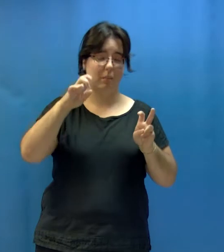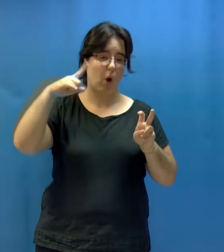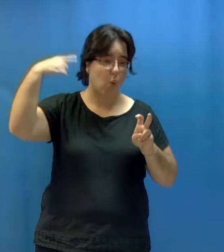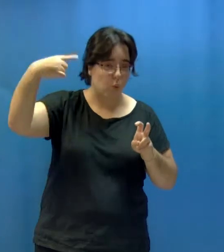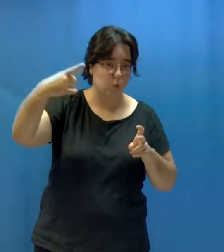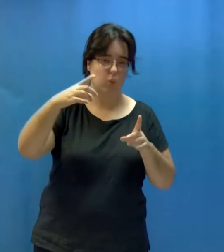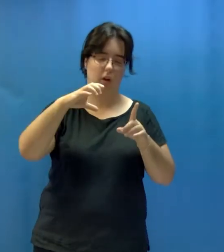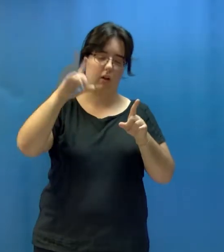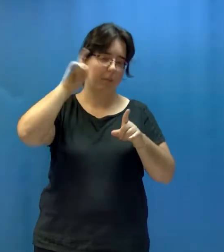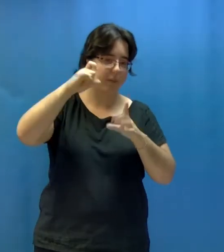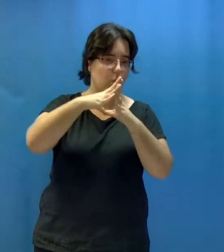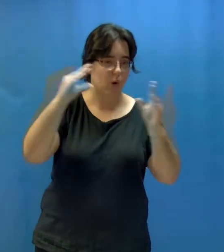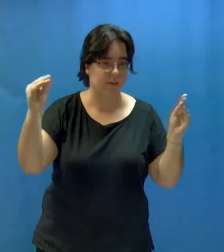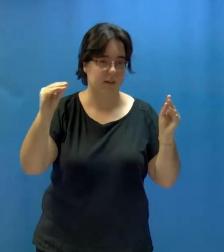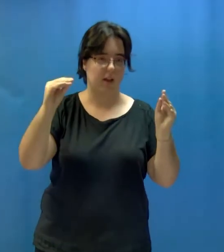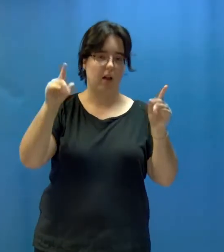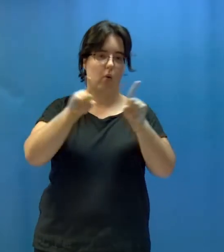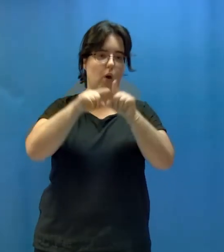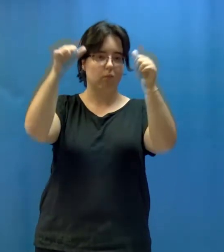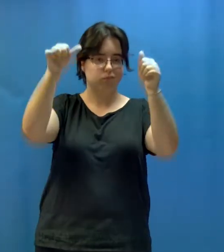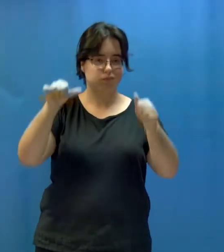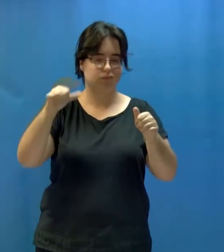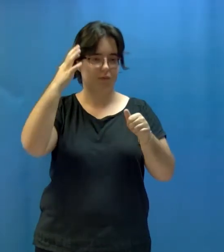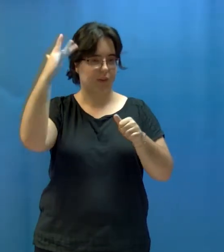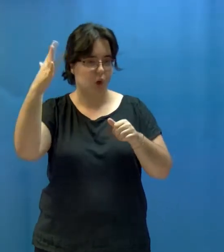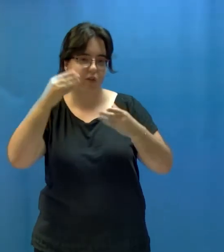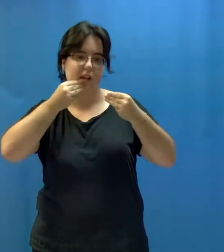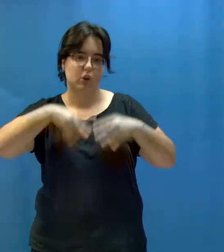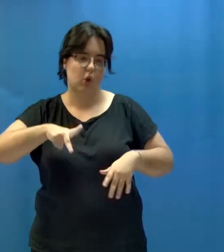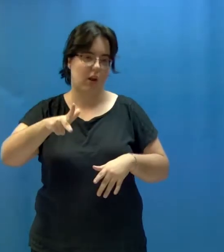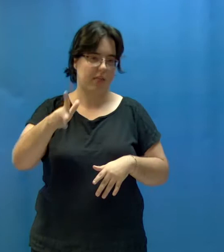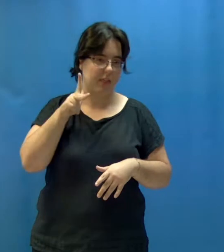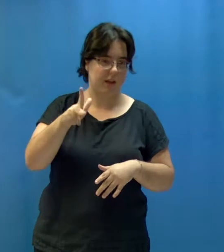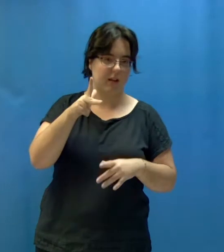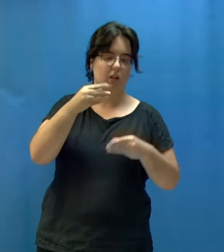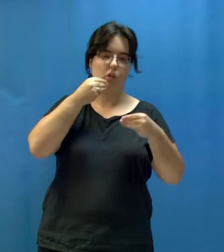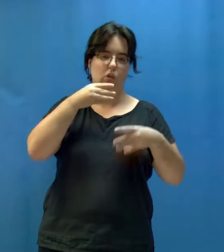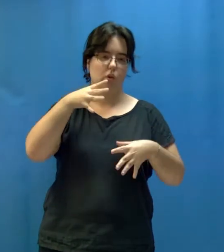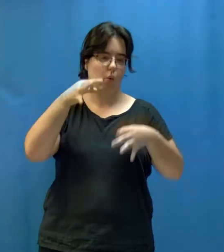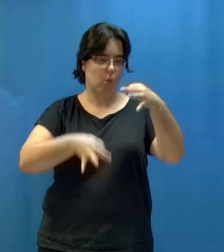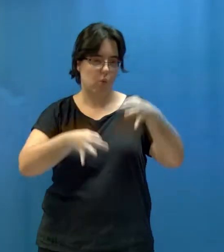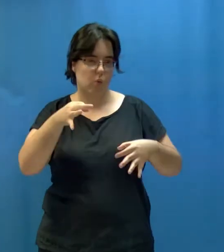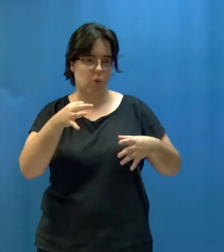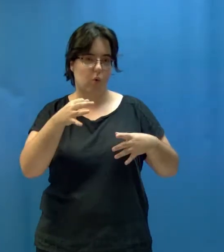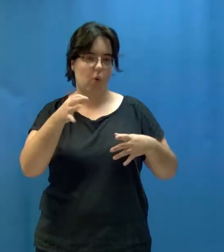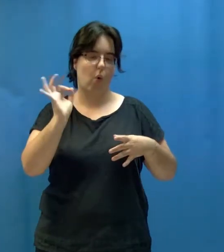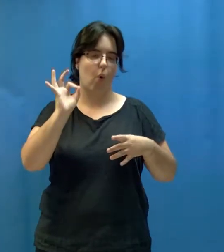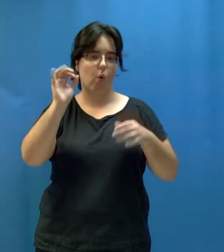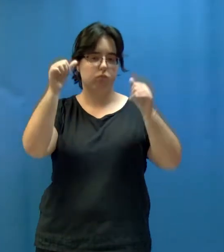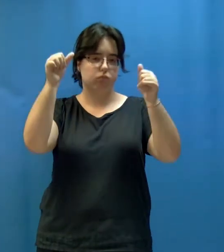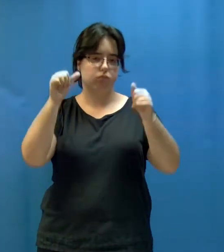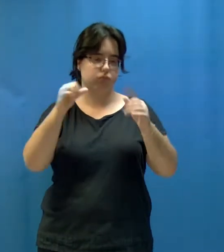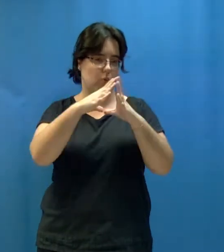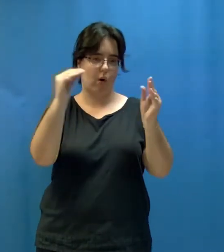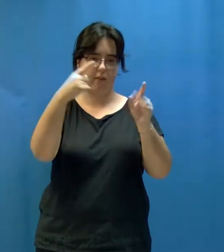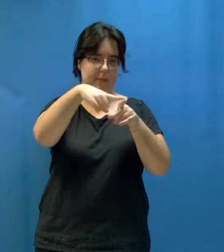d'universitat, doctores i doctors en filosofia, en història del dret, en història de l'art, o catedràtiques i catedràtics de les diferents universitats